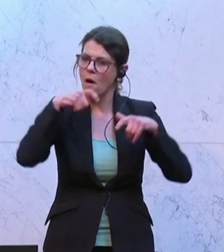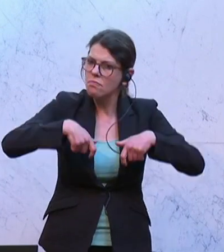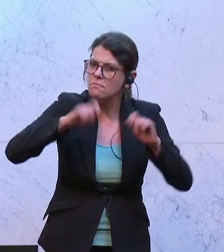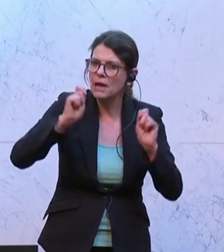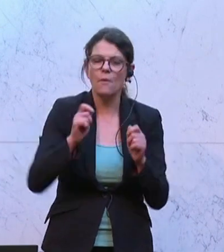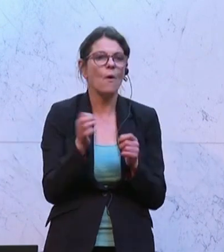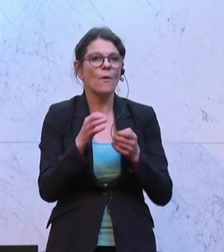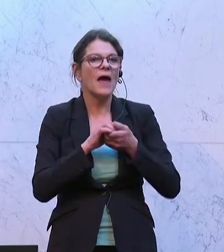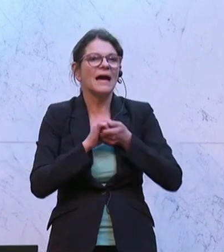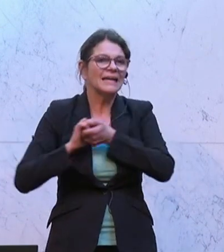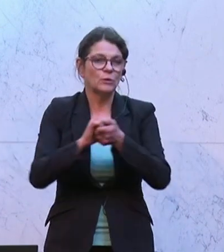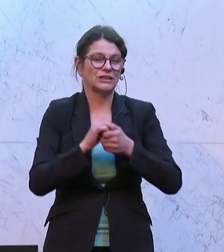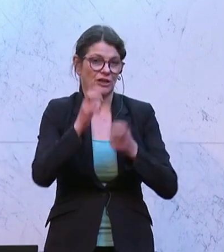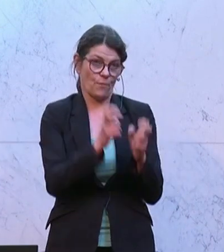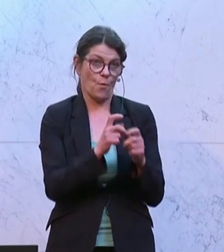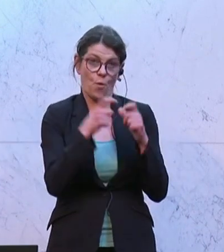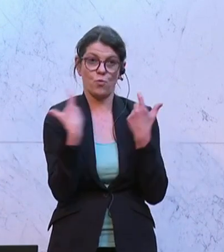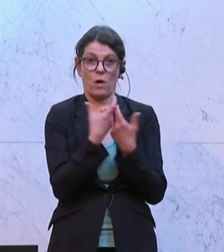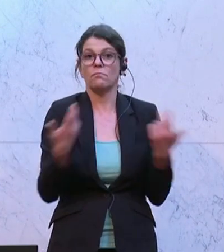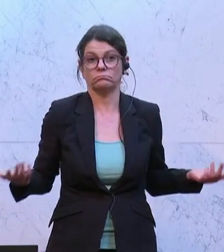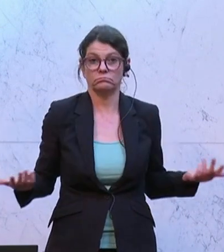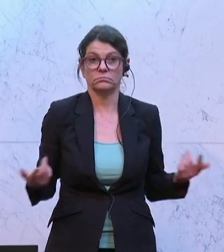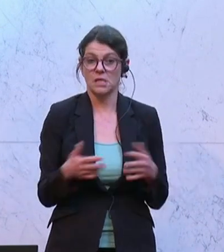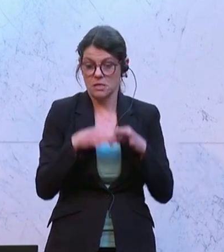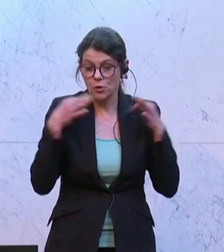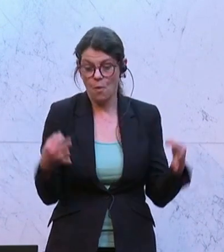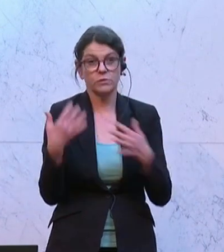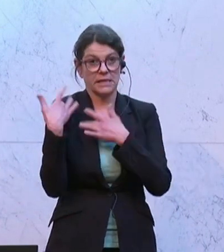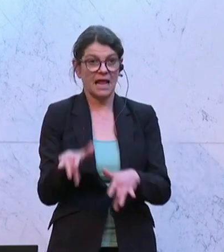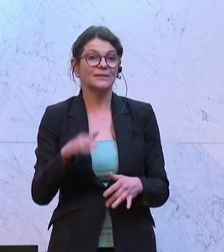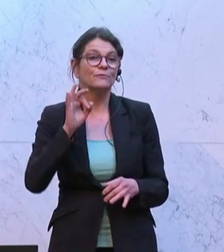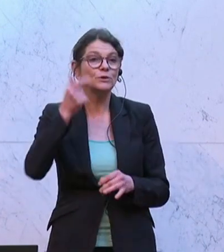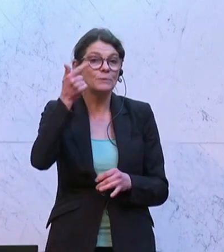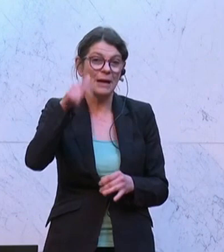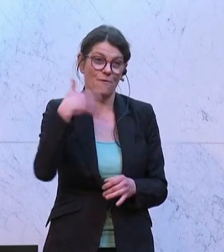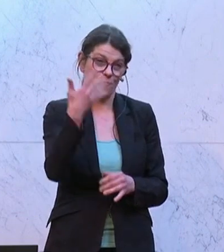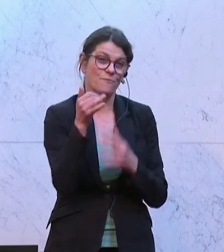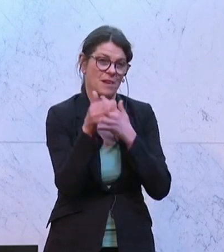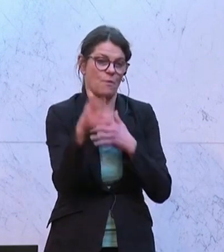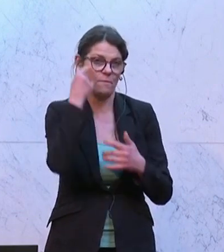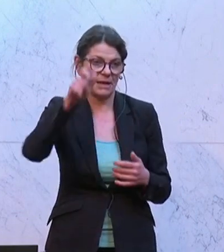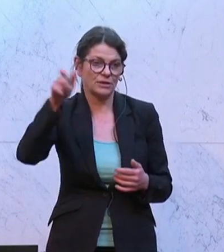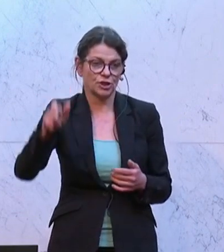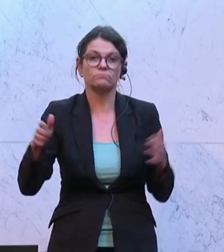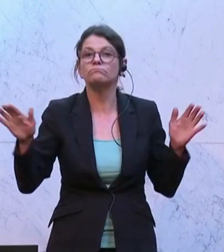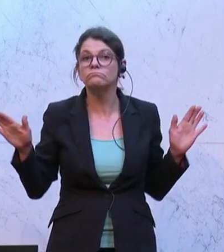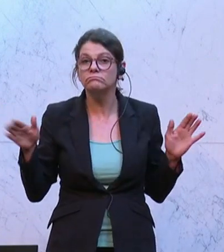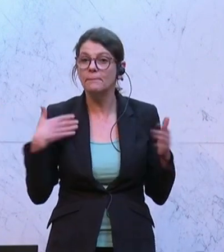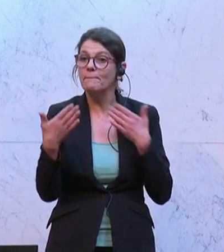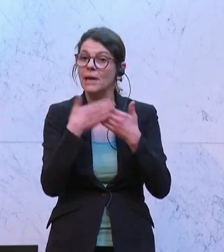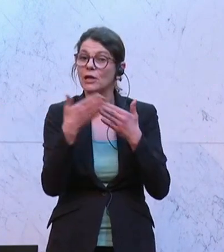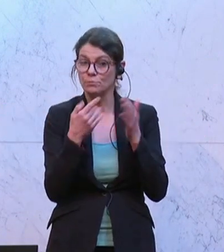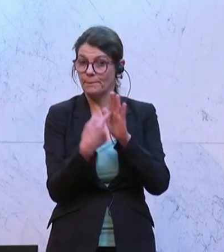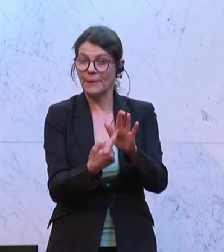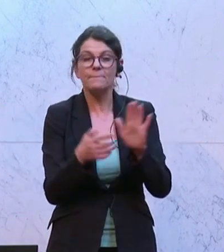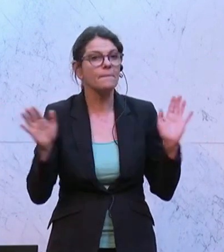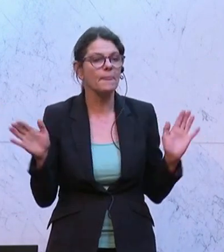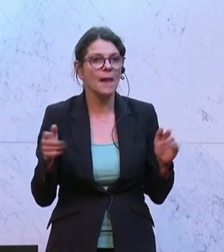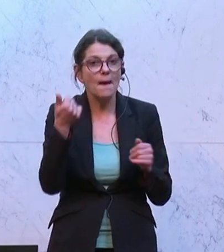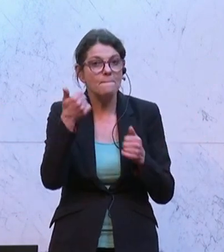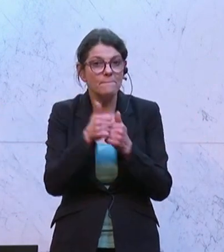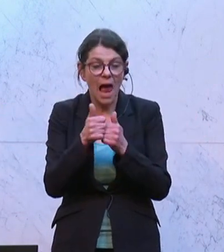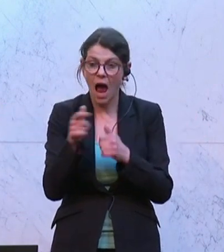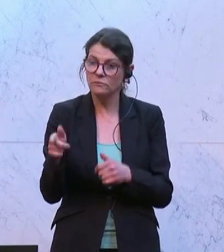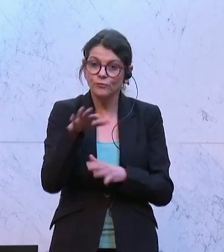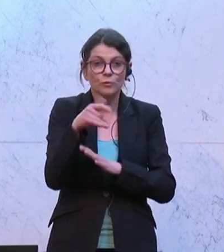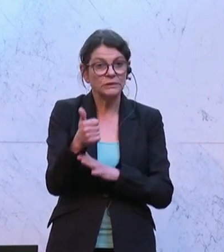in den Genossenschaftswohnungen. Und das ist eine große Entlastung für 2,5 Millionen Menschen. Ich sage Ihnen ein Beispiel. Ein Paar, das in